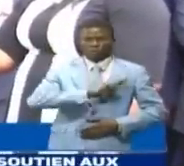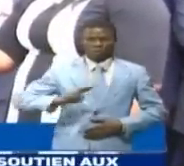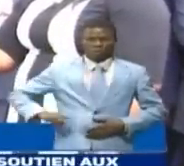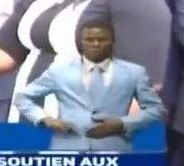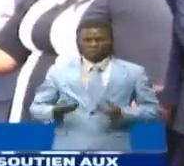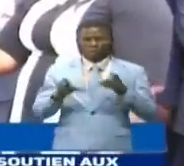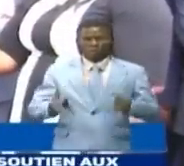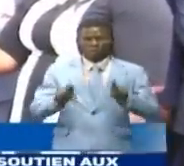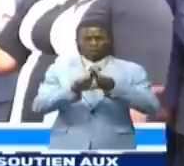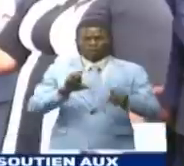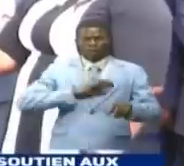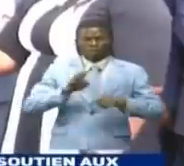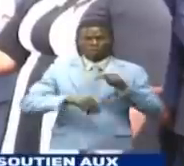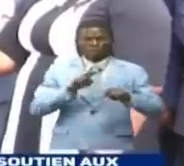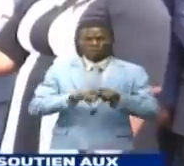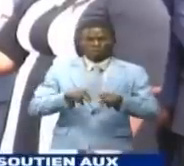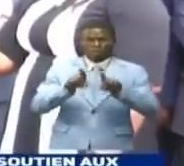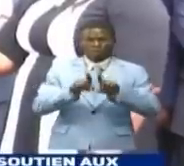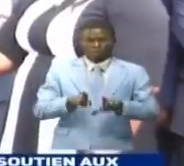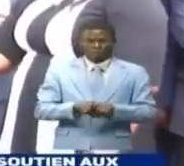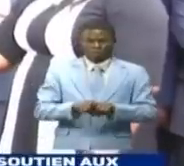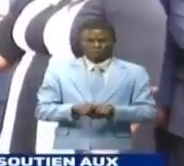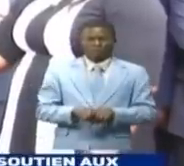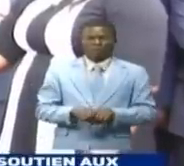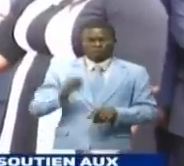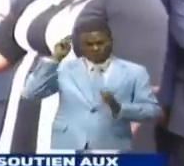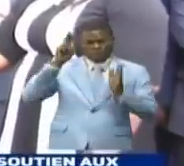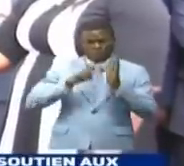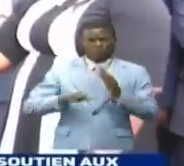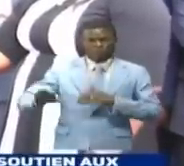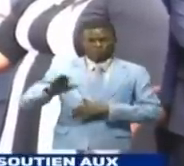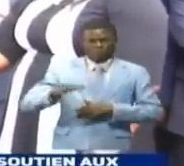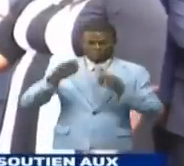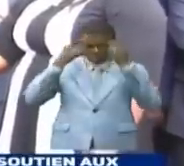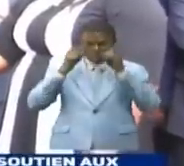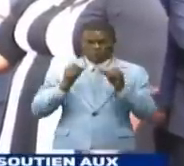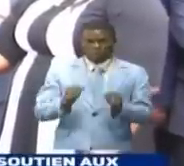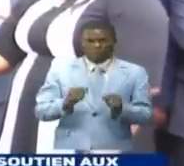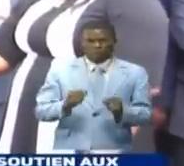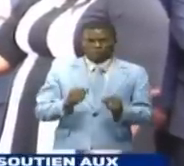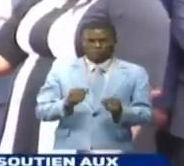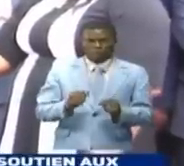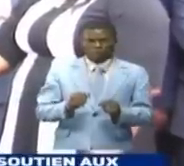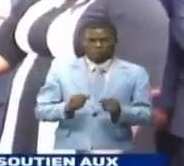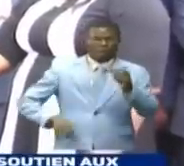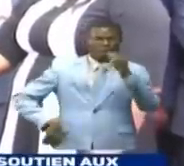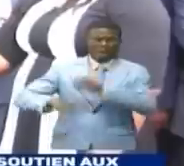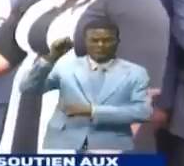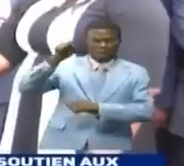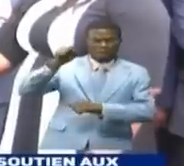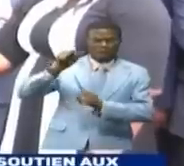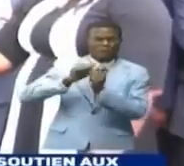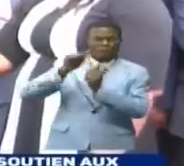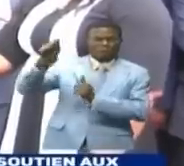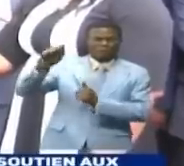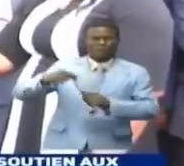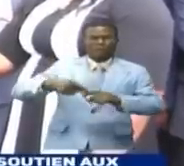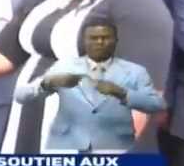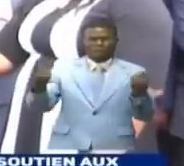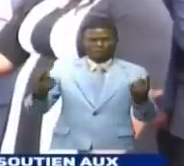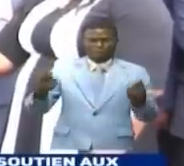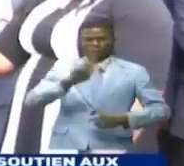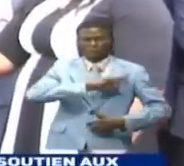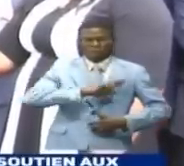police nationale, ainsi que le gouvernement de la République, pour leur détermination à mettre hors d'état de nuit les ennemis